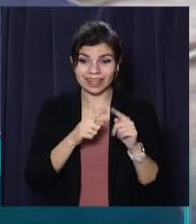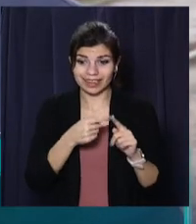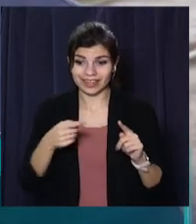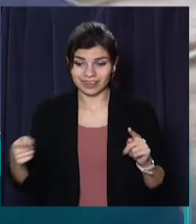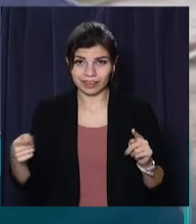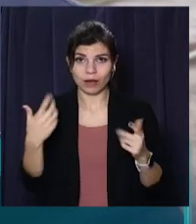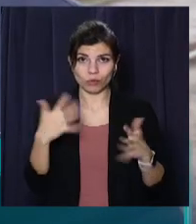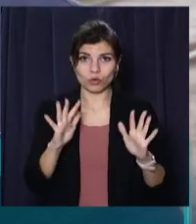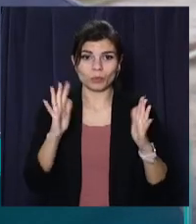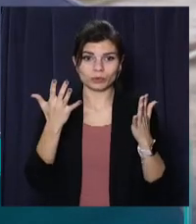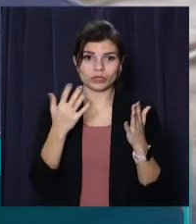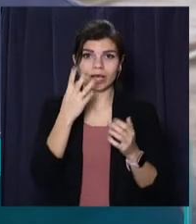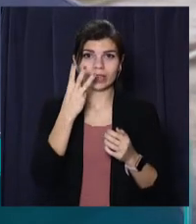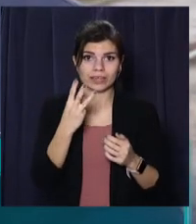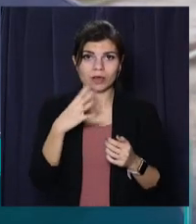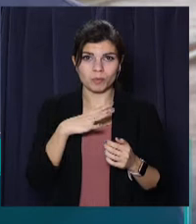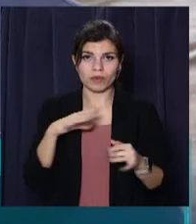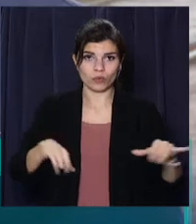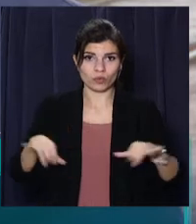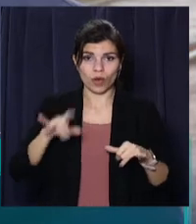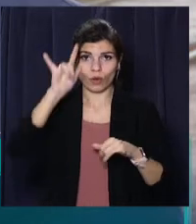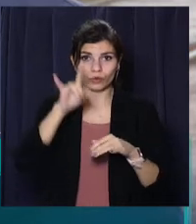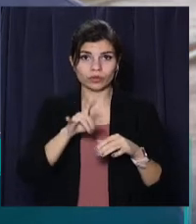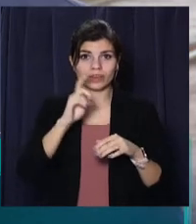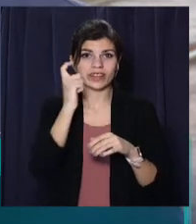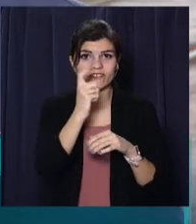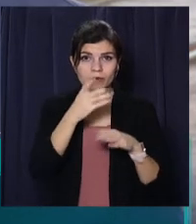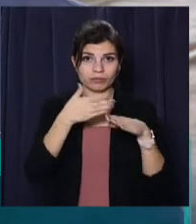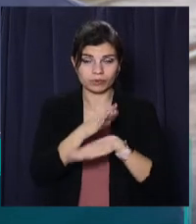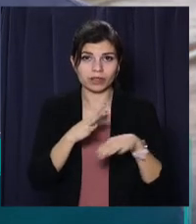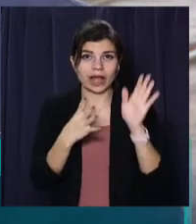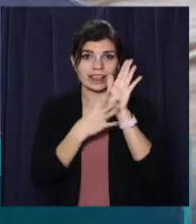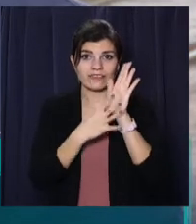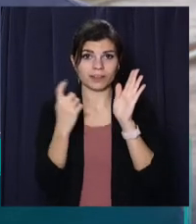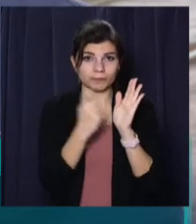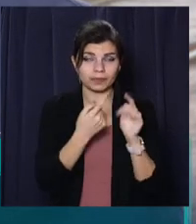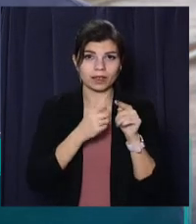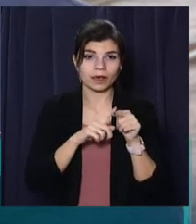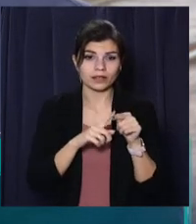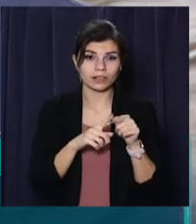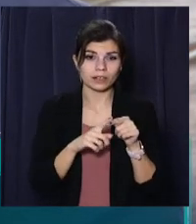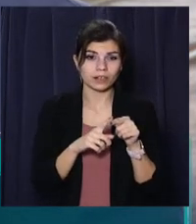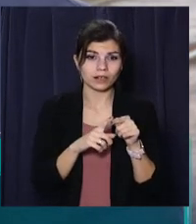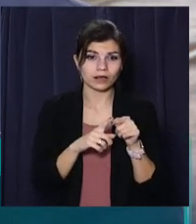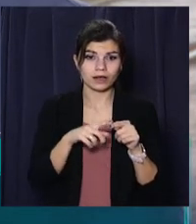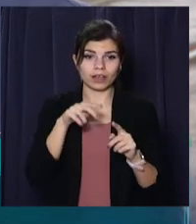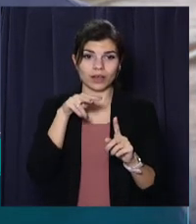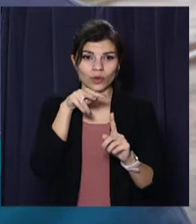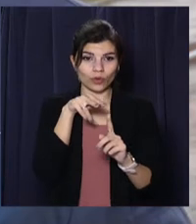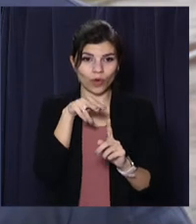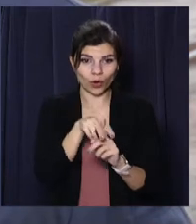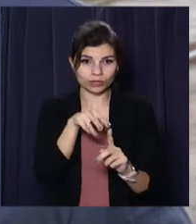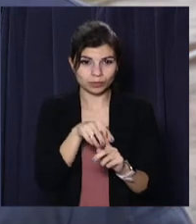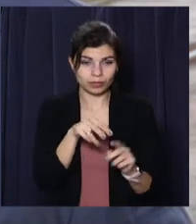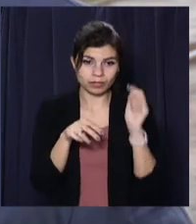уже произошло 3 акта вандализма. Это разбитое стекло трамвая 9 маршрута, это вырванная розетка,